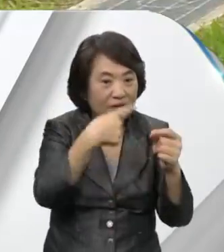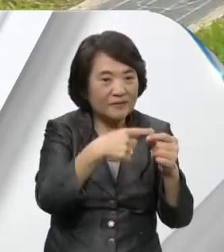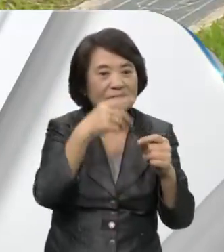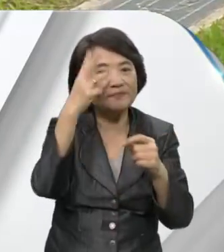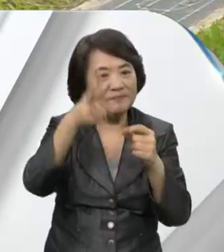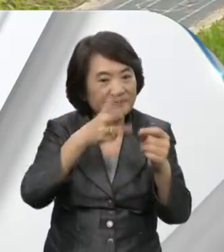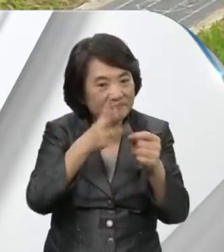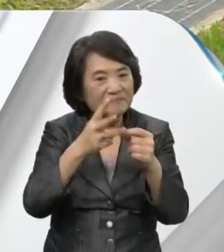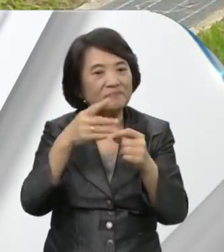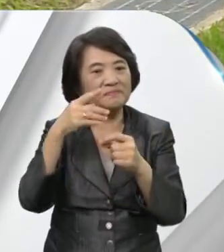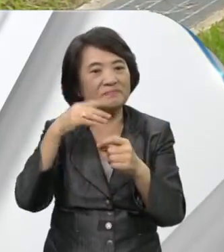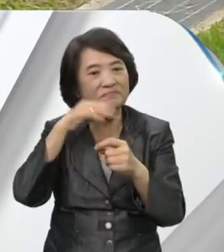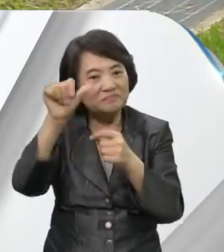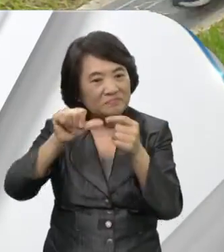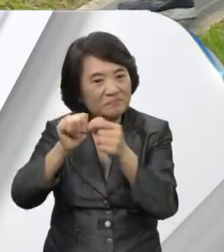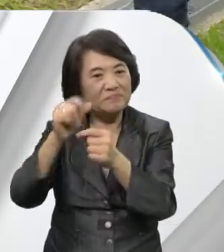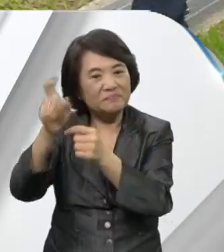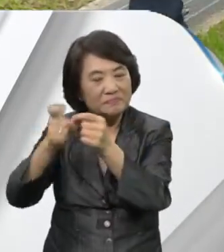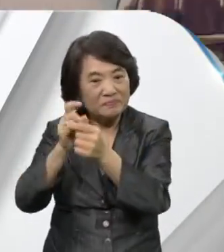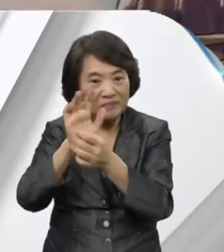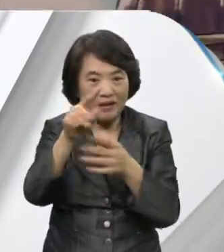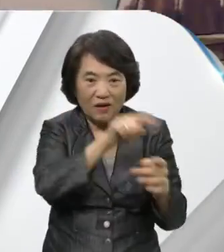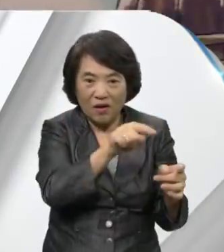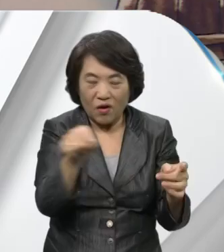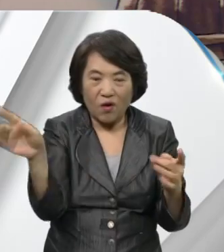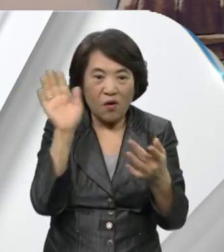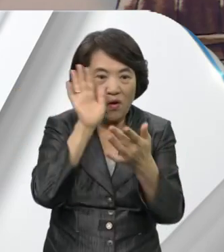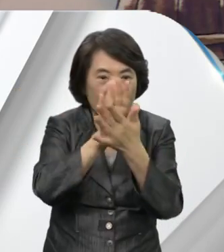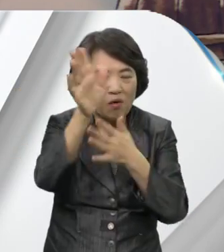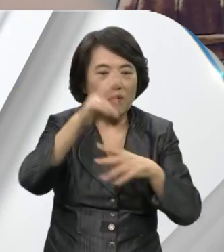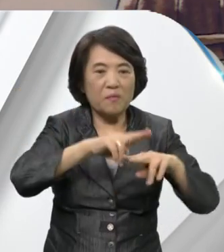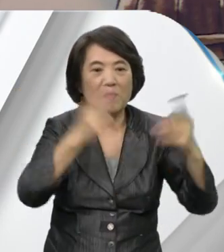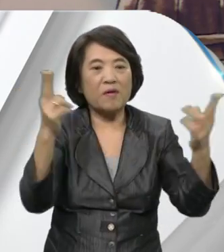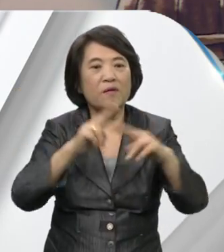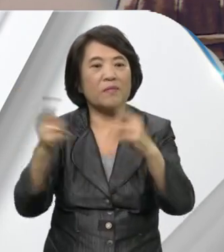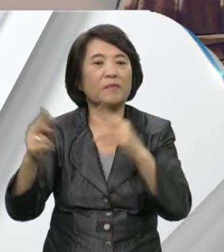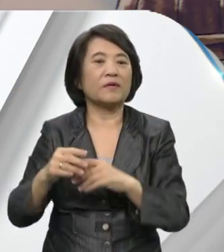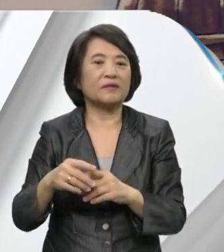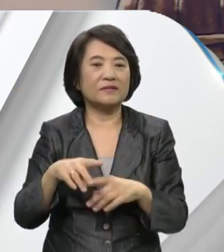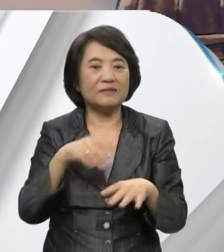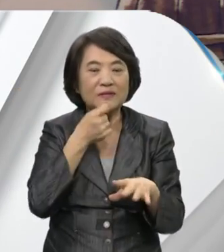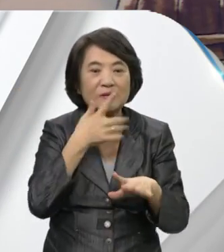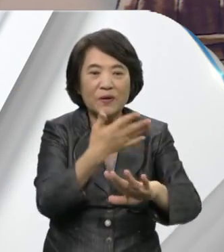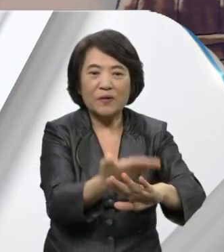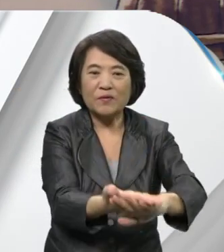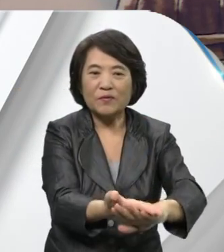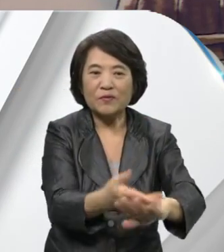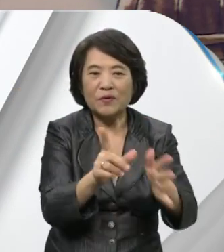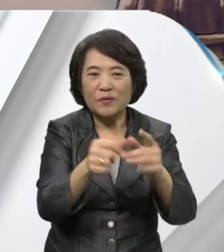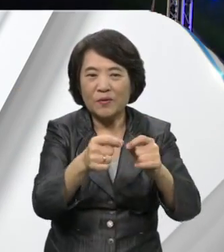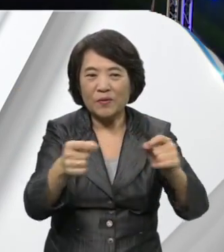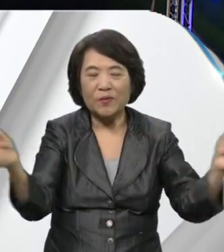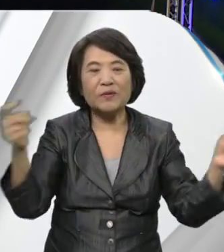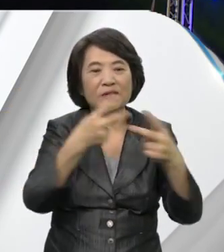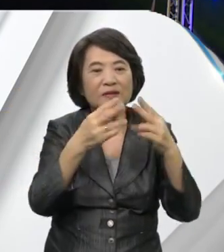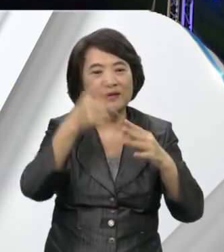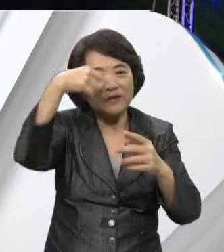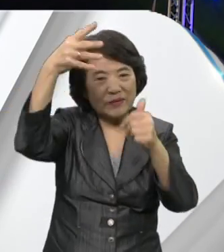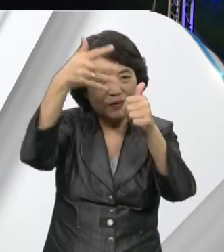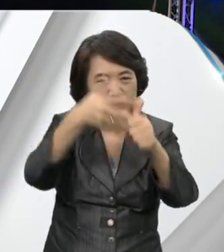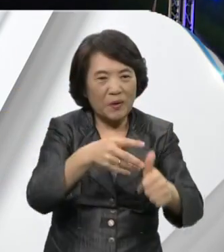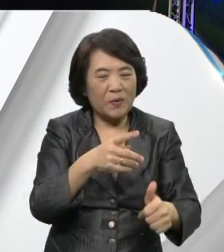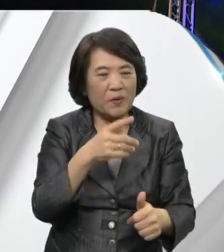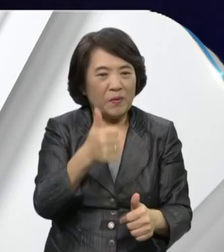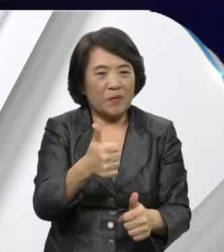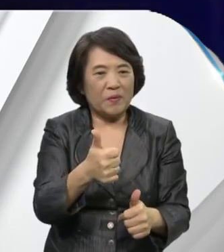后、三年后、五年后，还有十年后开封，同民众分享也影响影响嘅客家传统好美食，日